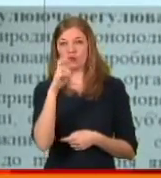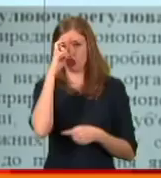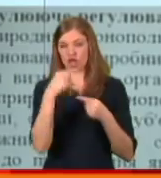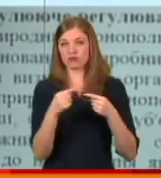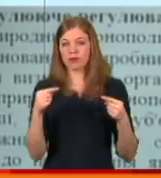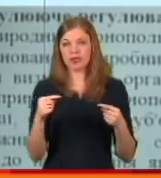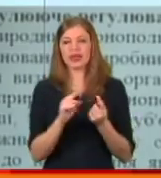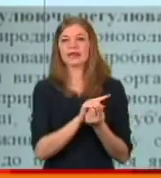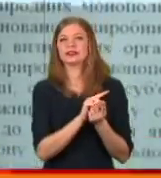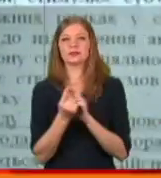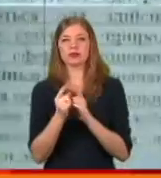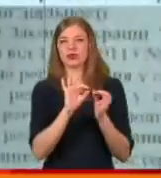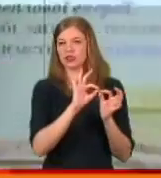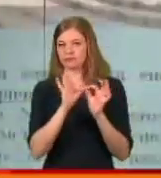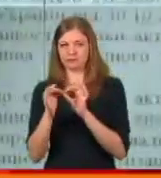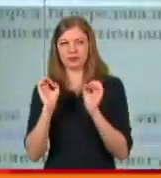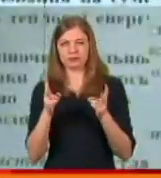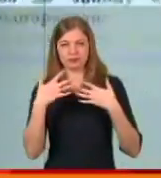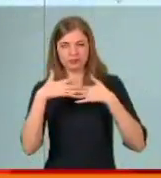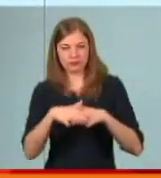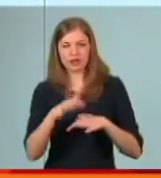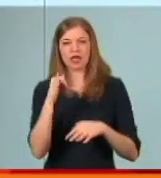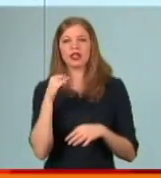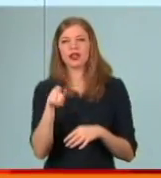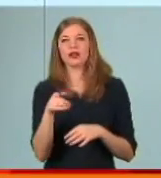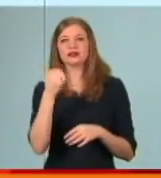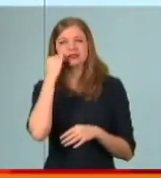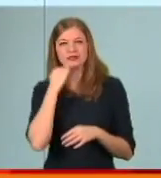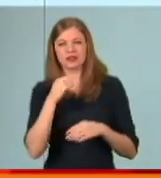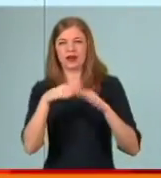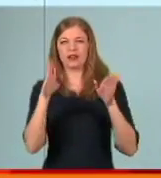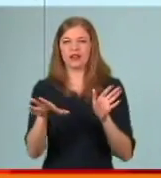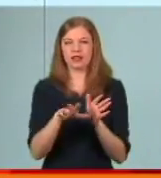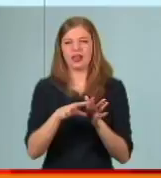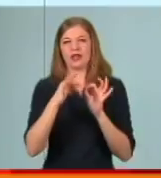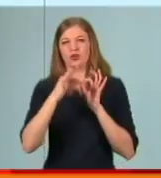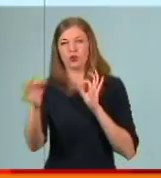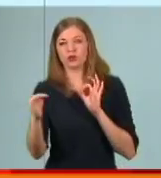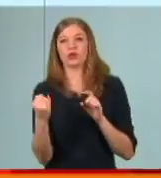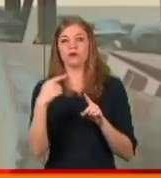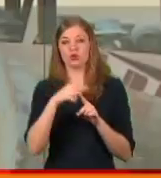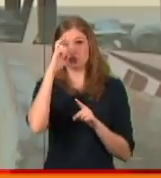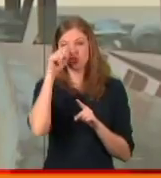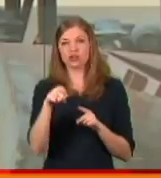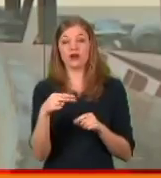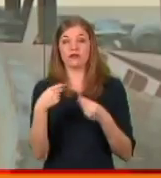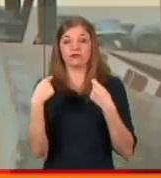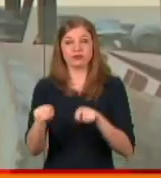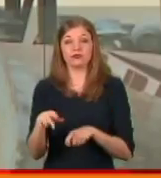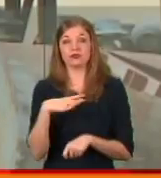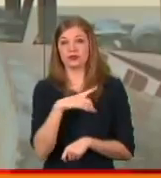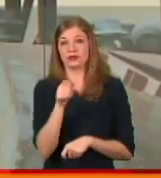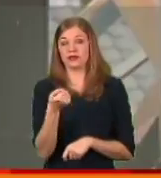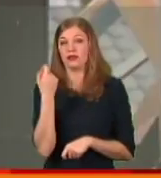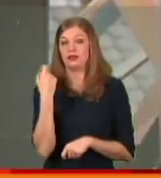держмайна змінили формулу розрахунку, і ті латані трансформатори та рвані дроти, що їх держава віддала в приватні